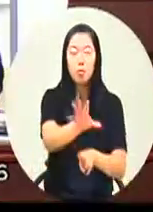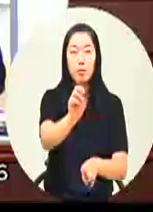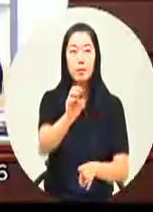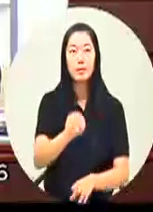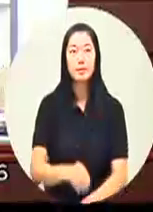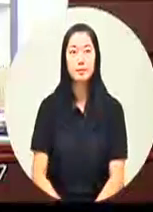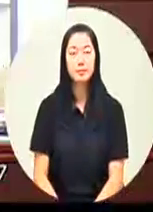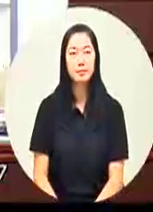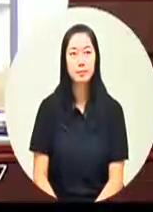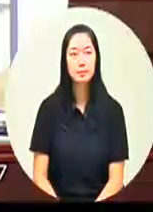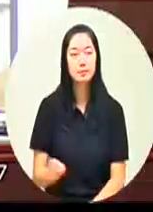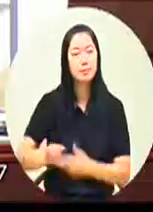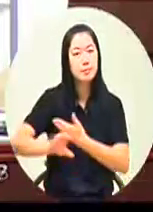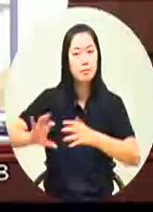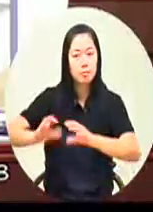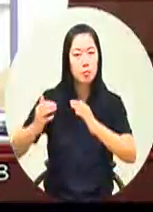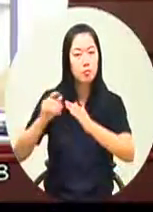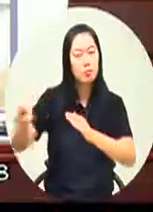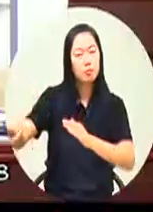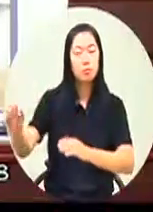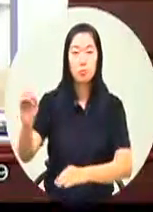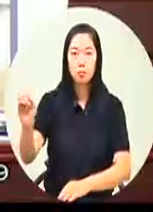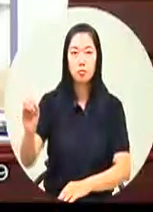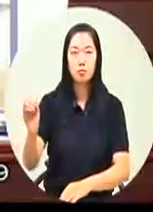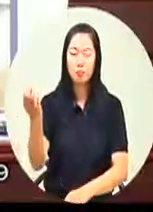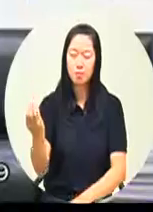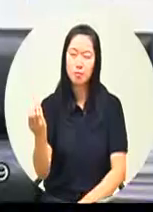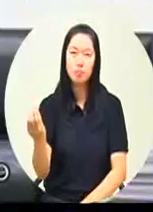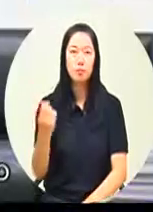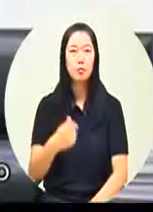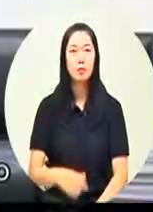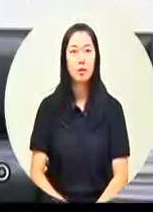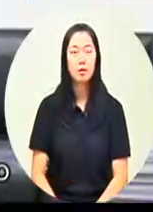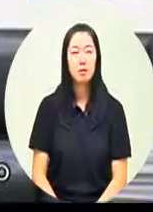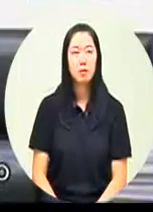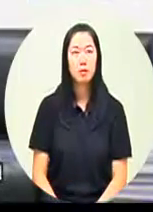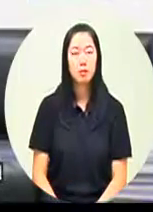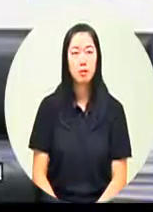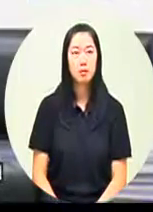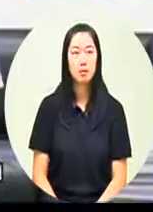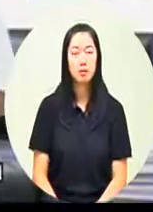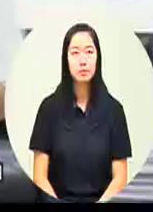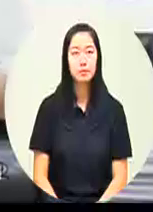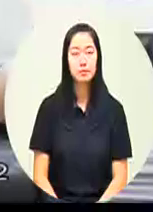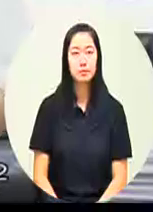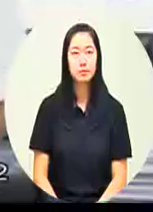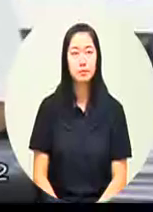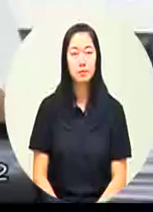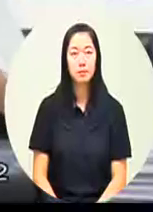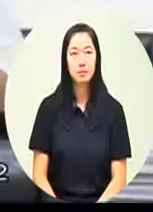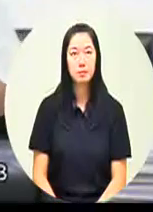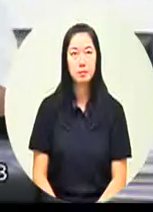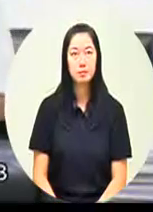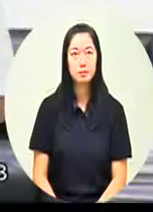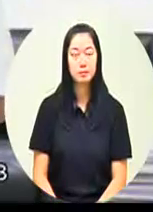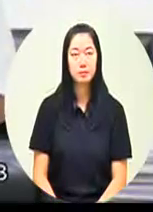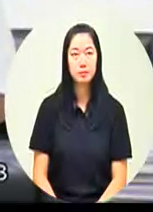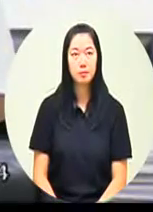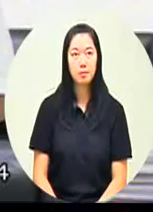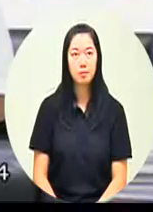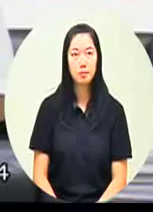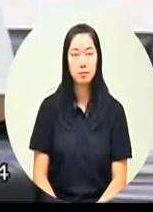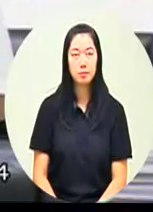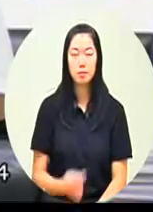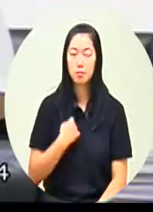在其他国家里面比较没有， 没有嘛，哈， 比较没有。 好，谢。那我们怎么会去引进一个